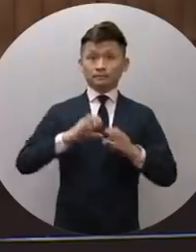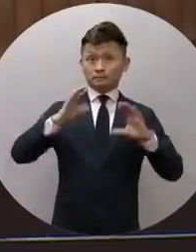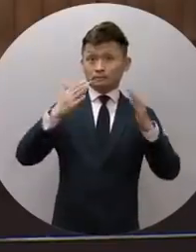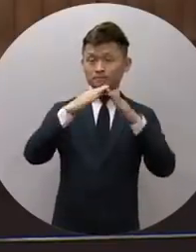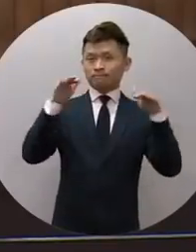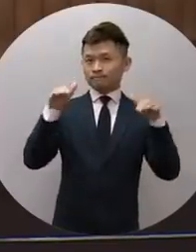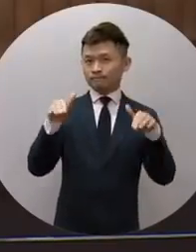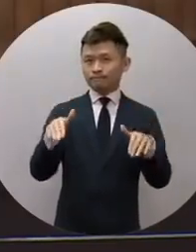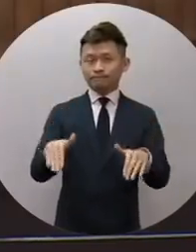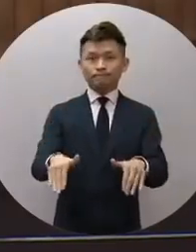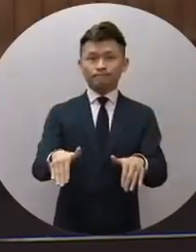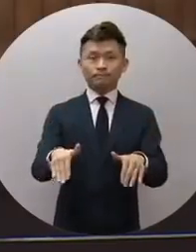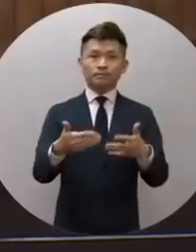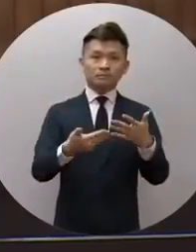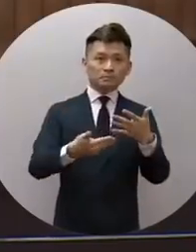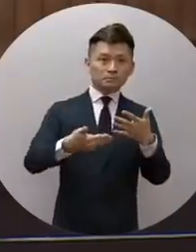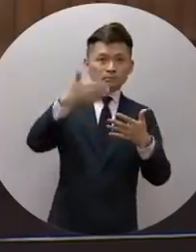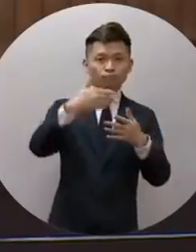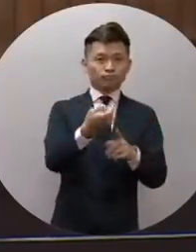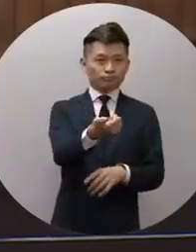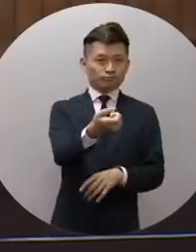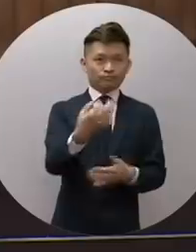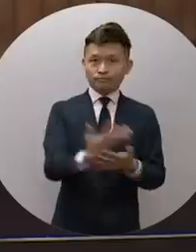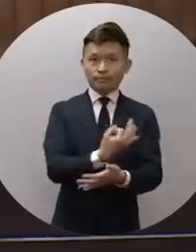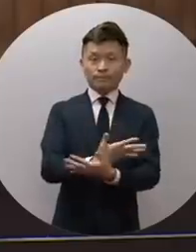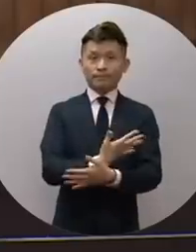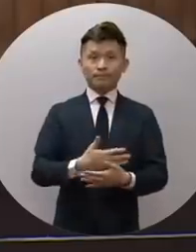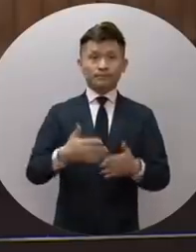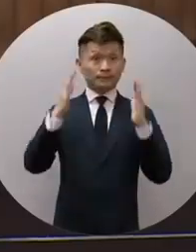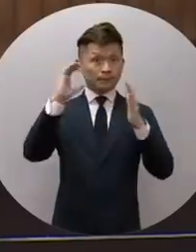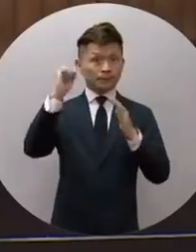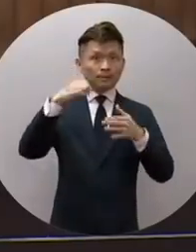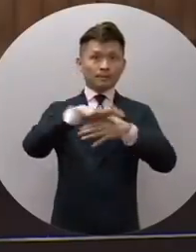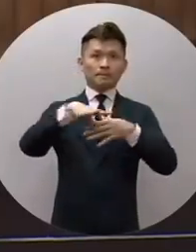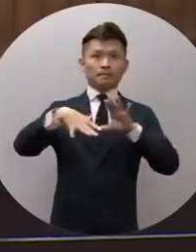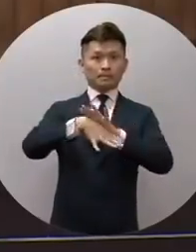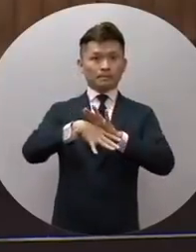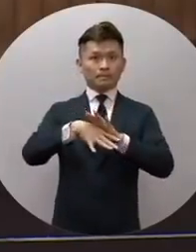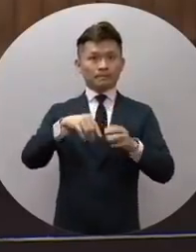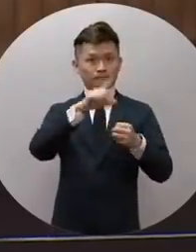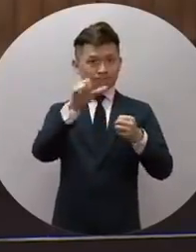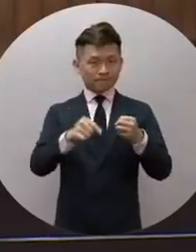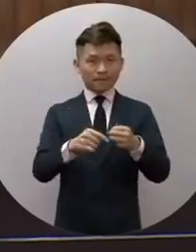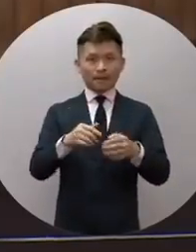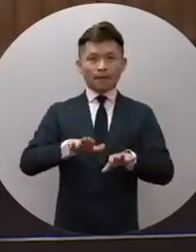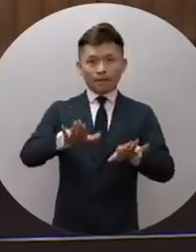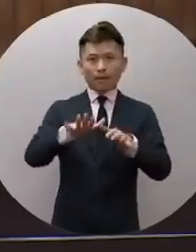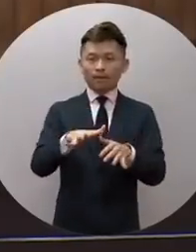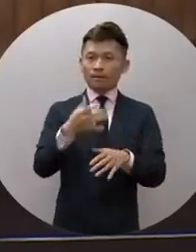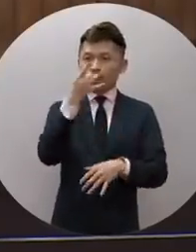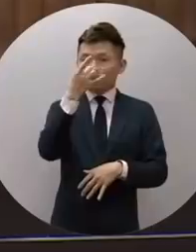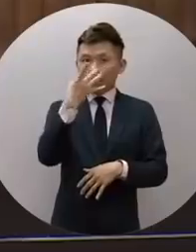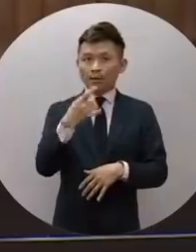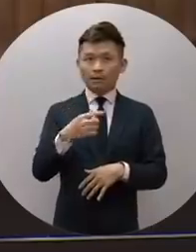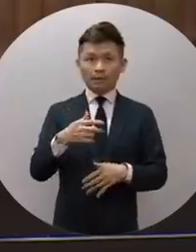的大已提升，政治正义化着文明的台湾，阻挠进步，侵